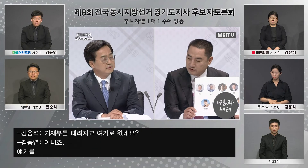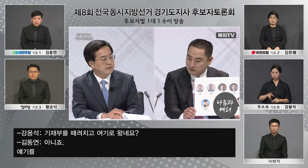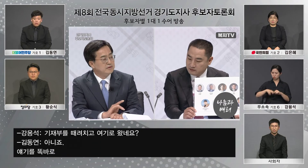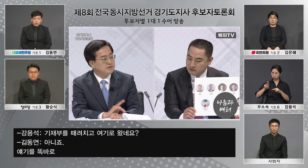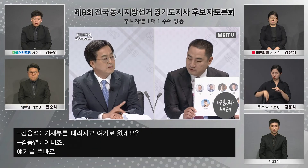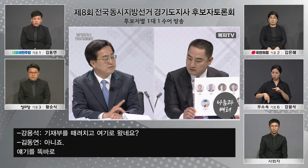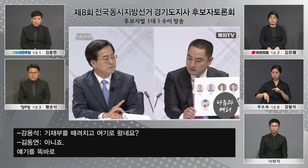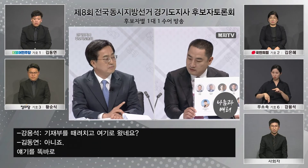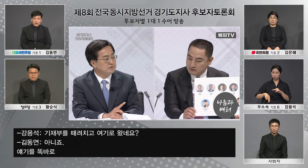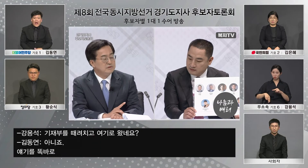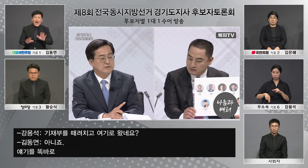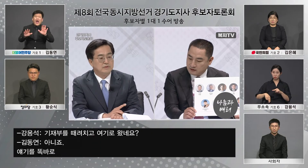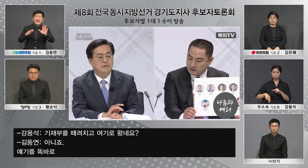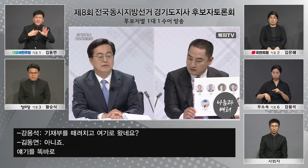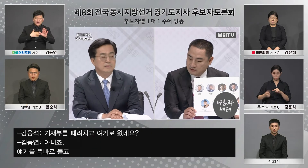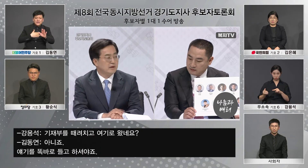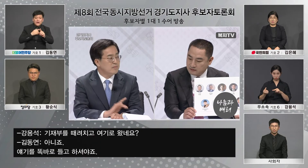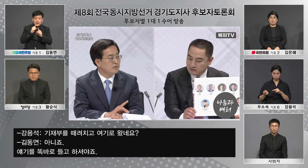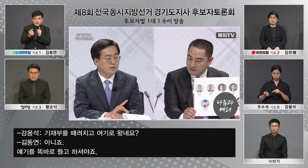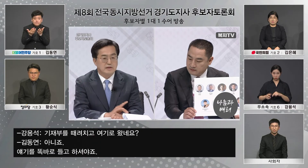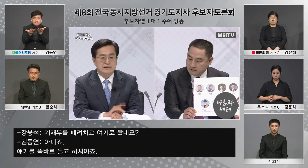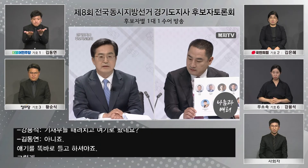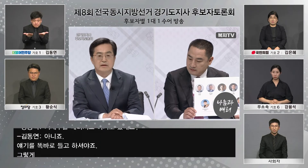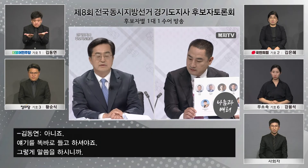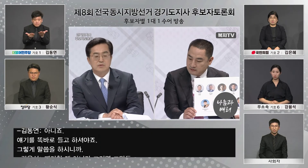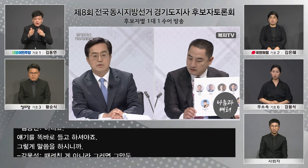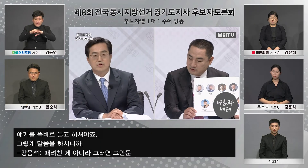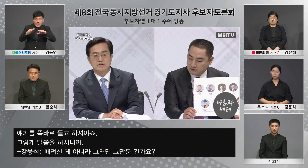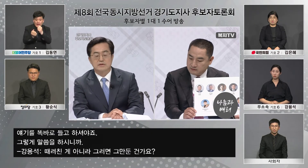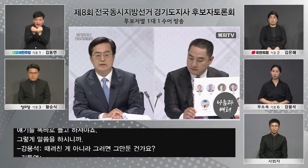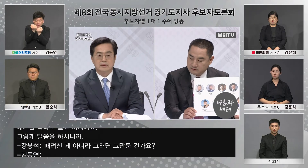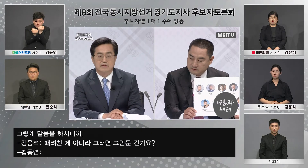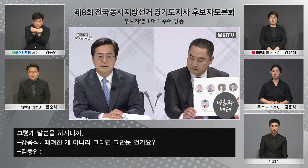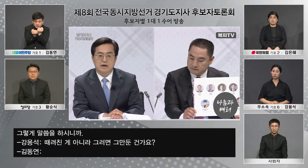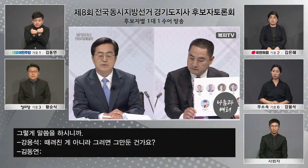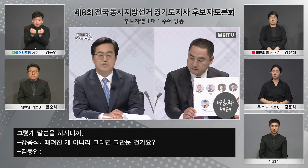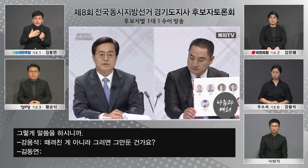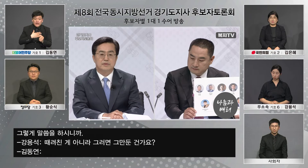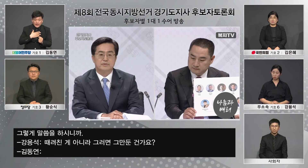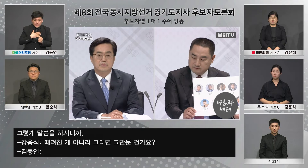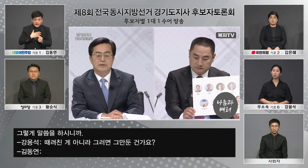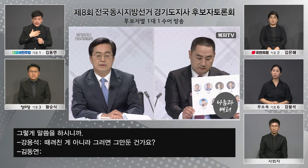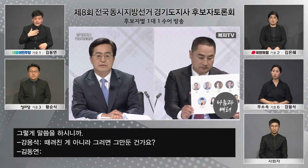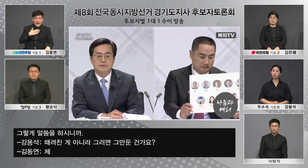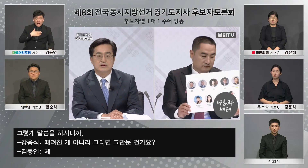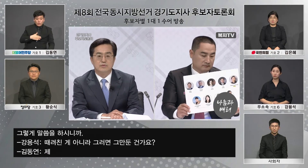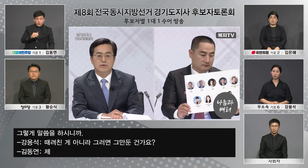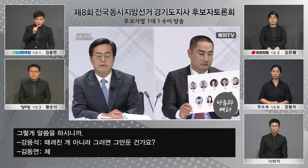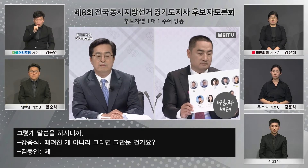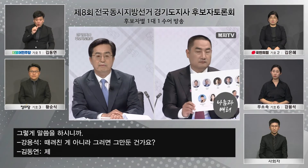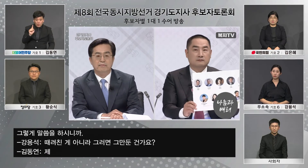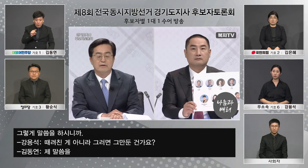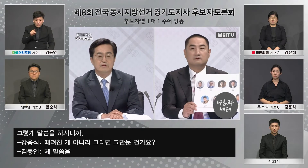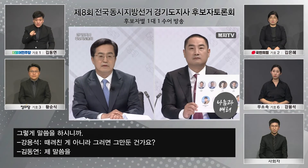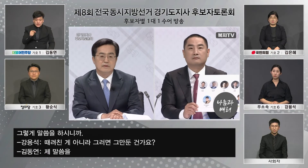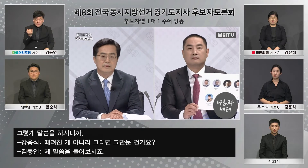그만둔 건가요? 아니요, 제 말씀 들어보시죠. 네. 그 해명을 원하시니까, 설명을 네. 원하시니까 제가 알고 있기로 그